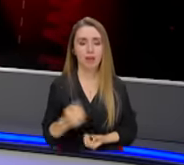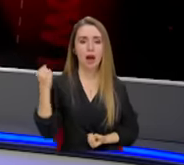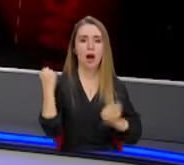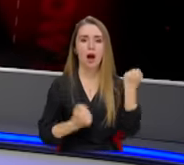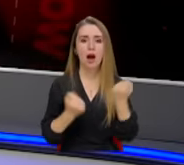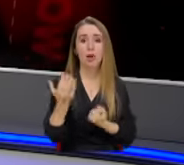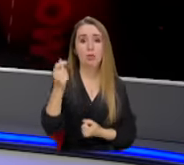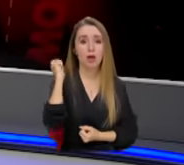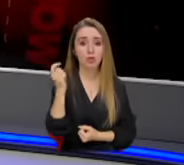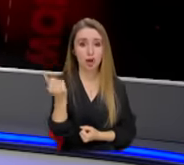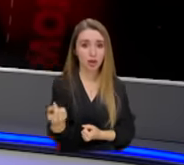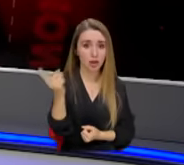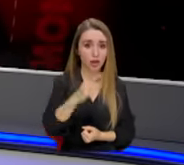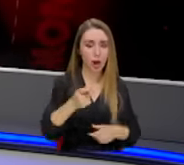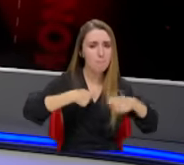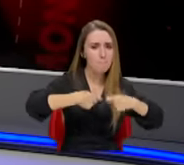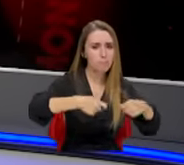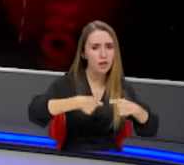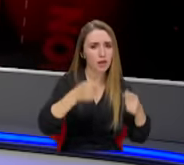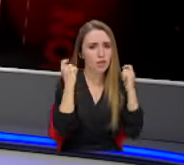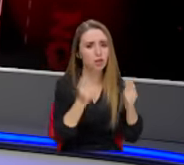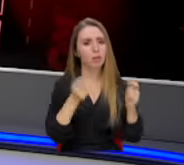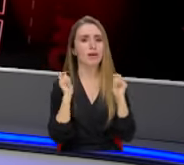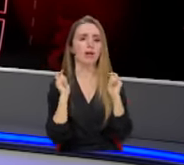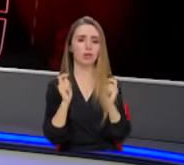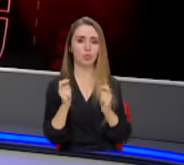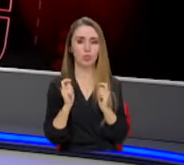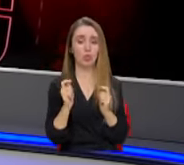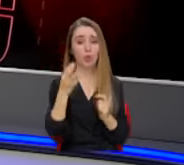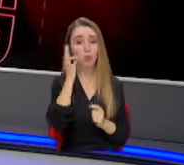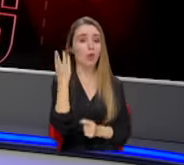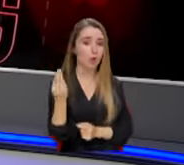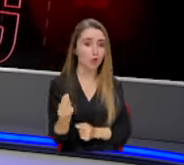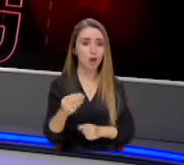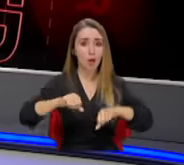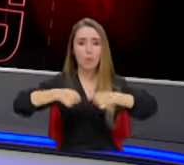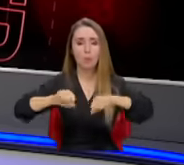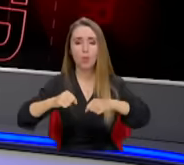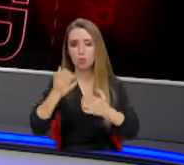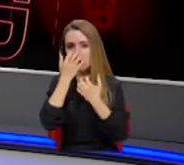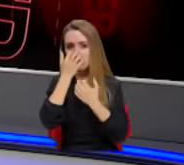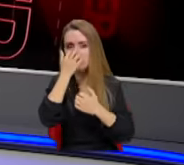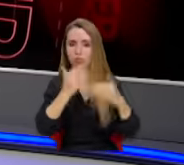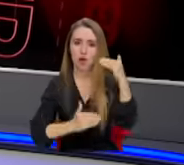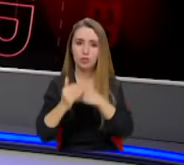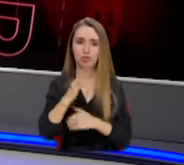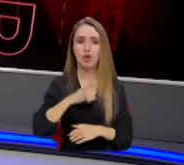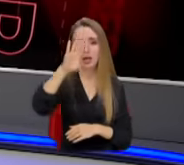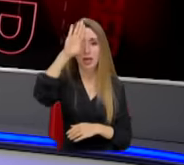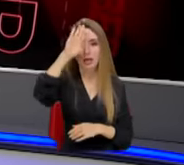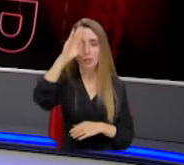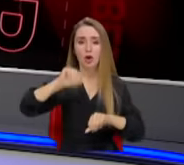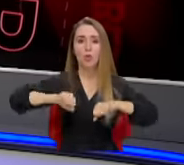Otomobil almak da zor, aldıktan sonra masrafların altından kalkabilmek de. Durum böyle olunca motosiklete olan ilgi arttı.